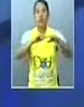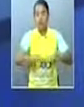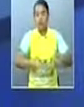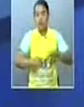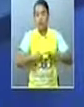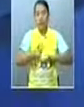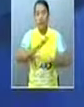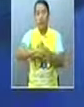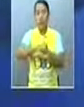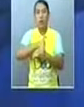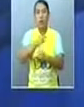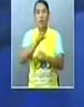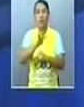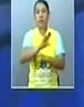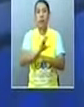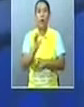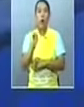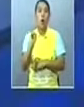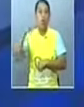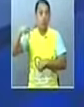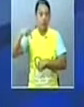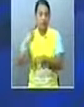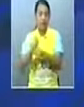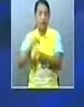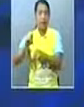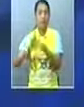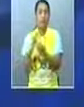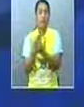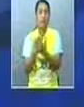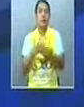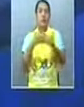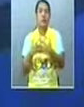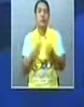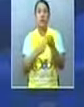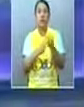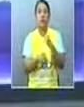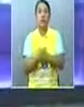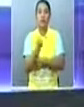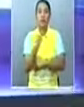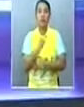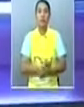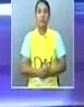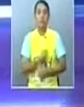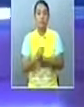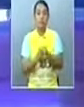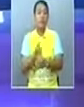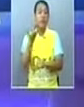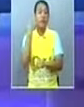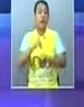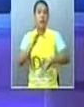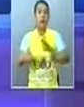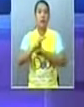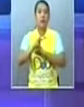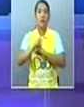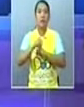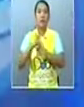านมาหลังจากที่โอเปกนั้นคงกำลังการผลิตแล้วก็ค่าเงินดอลลาร์สหรัฐมีทิศทางของการแข่งขันนั่นเองค่ะ คือปีที่แล้วเนี่ยราคาอยู่ประมาณสัก60 เหรียญ